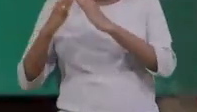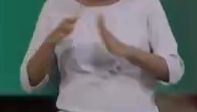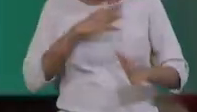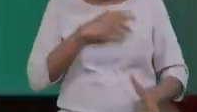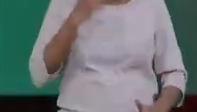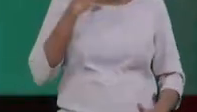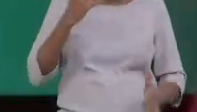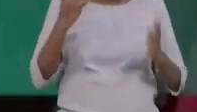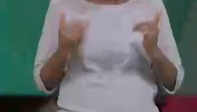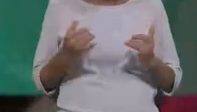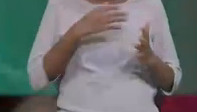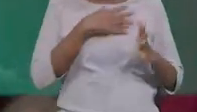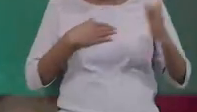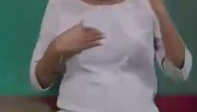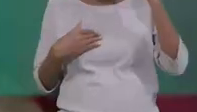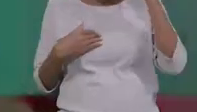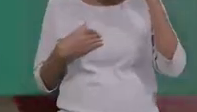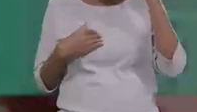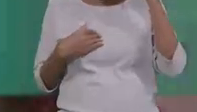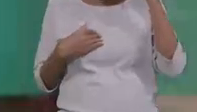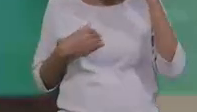Jérémie 5, 1.